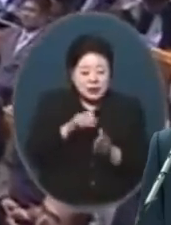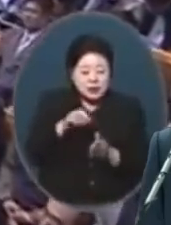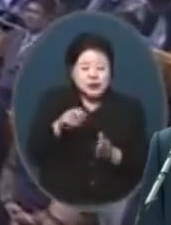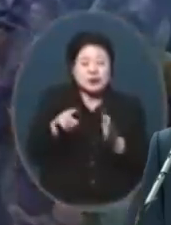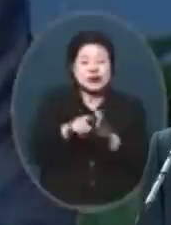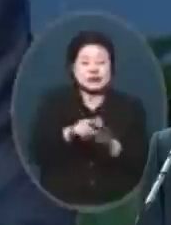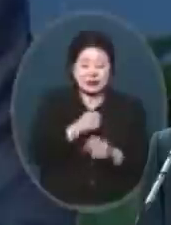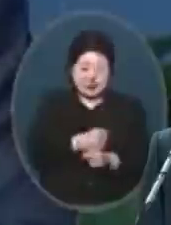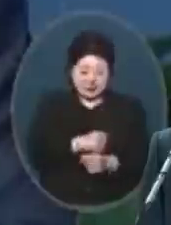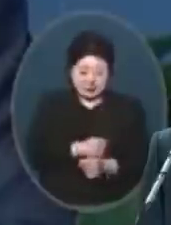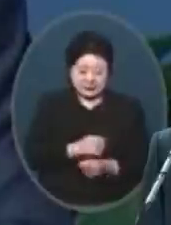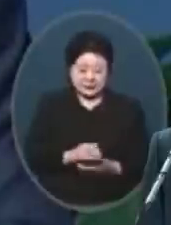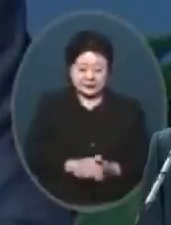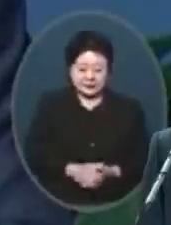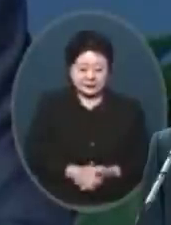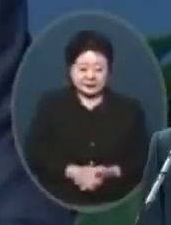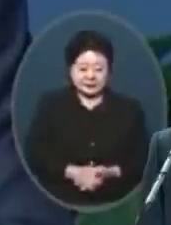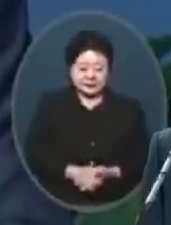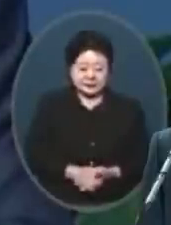위해서 그런 말을 했는 것입니다.